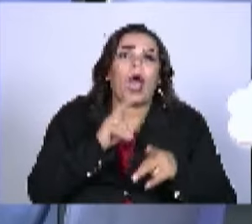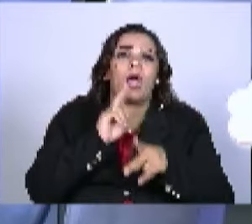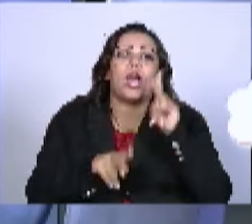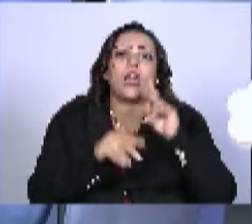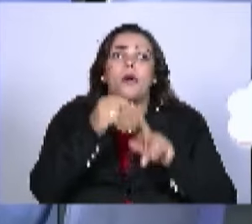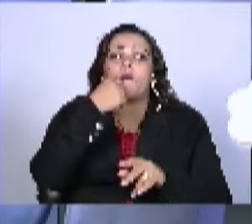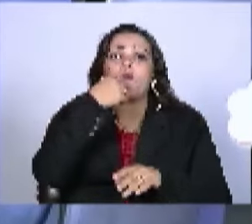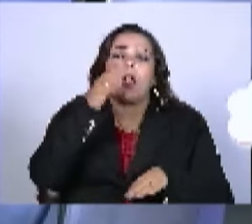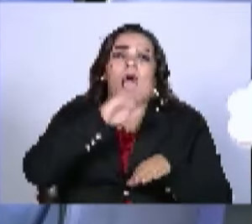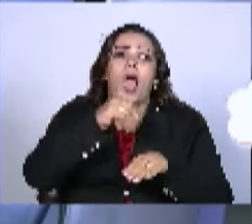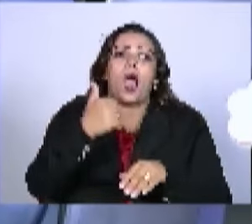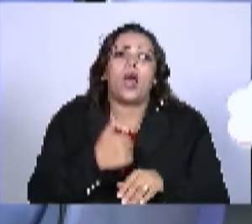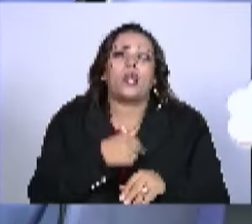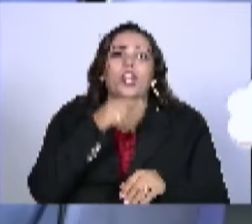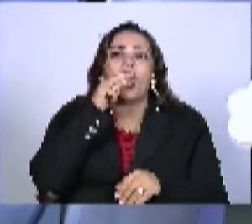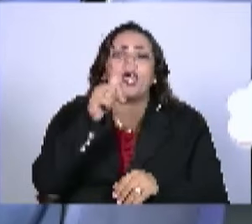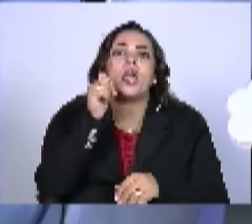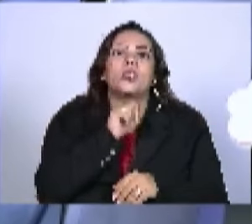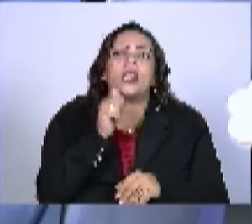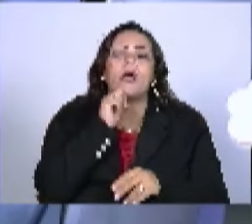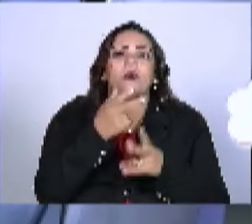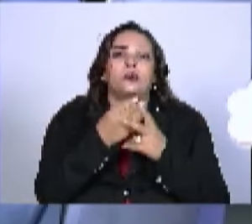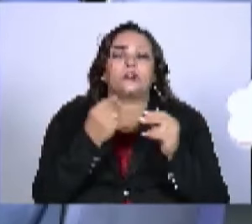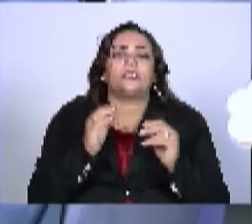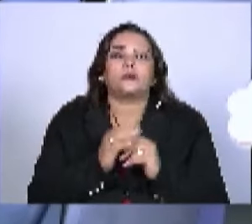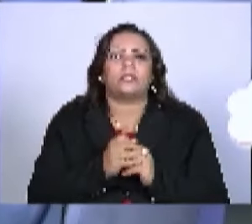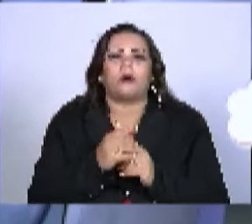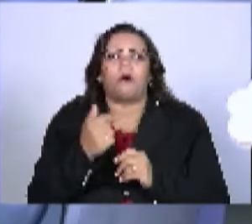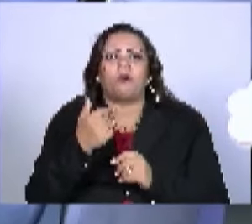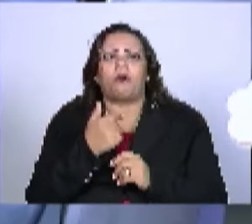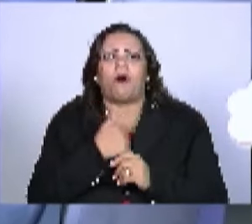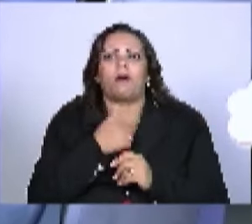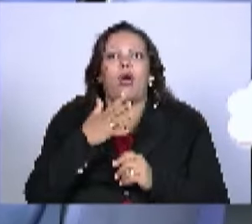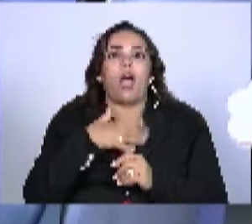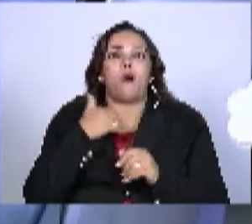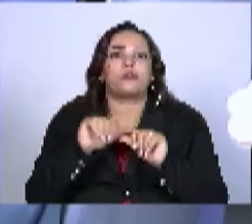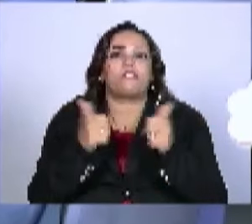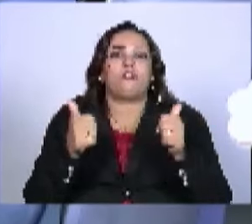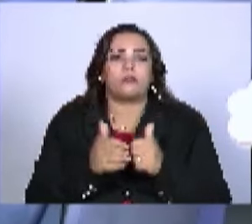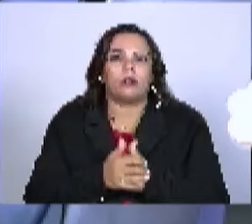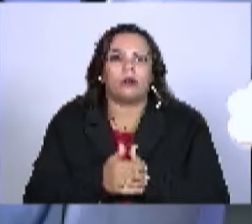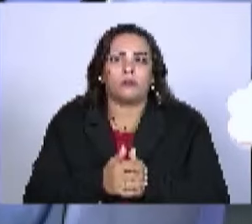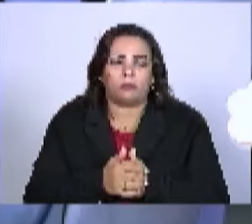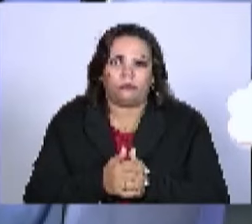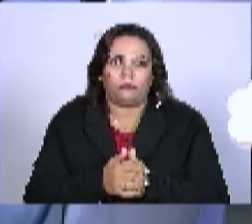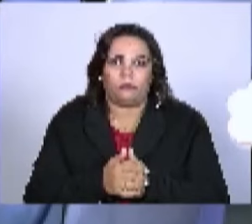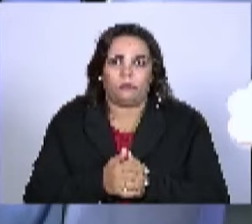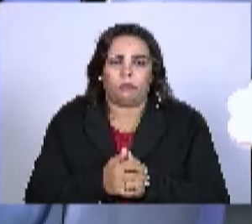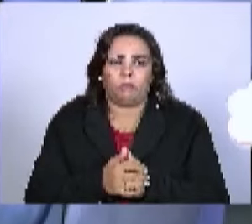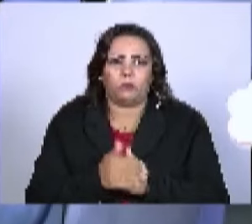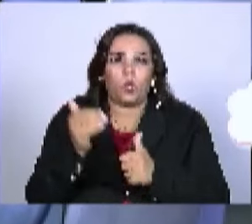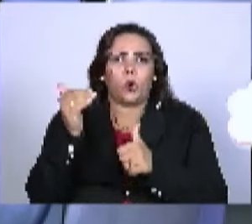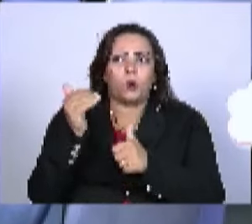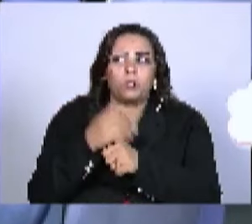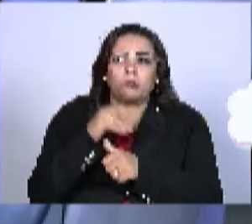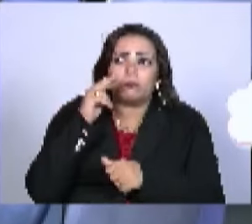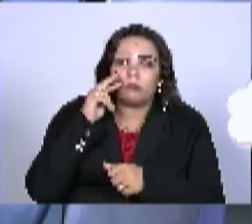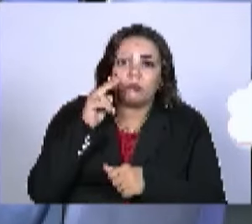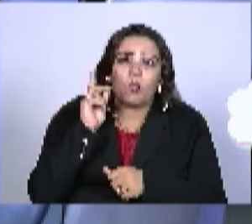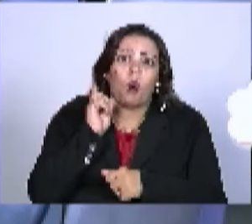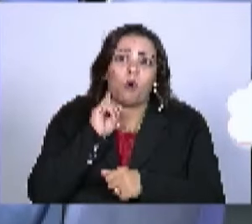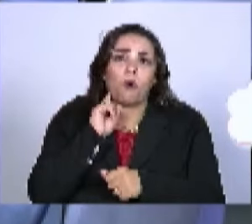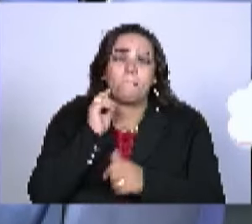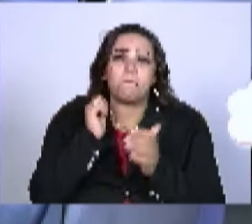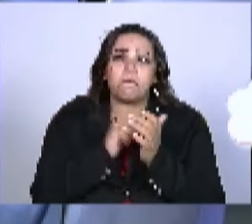حاجه تقولها عني هي استحملت معايا كتير وانا كنت عاوز انفصل ساعتها جوزي صعب عليا وبيتي